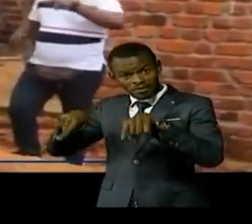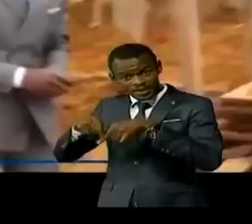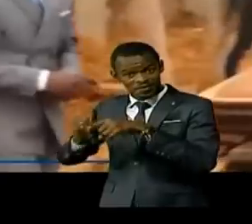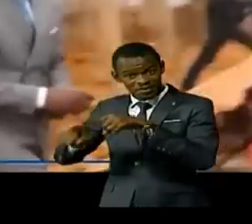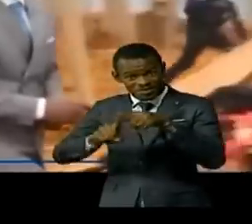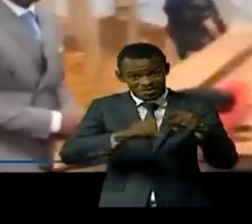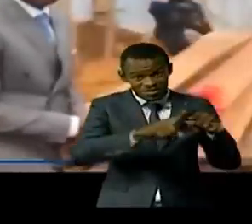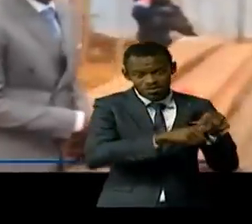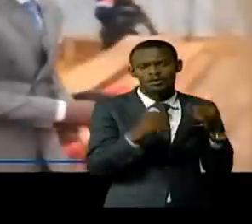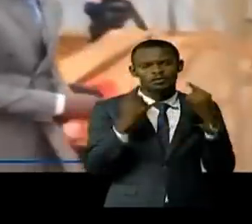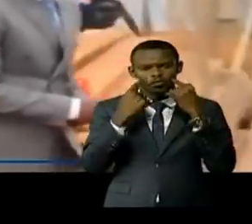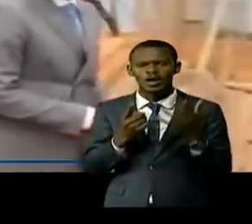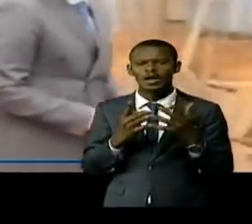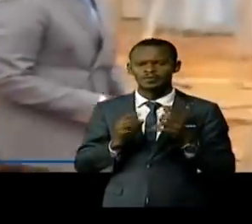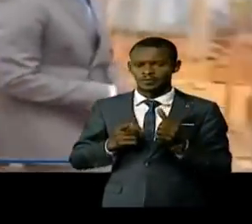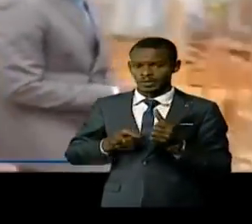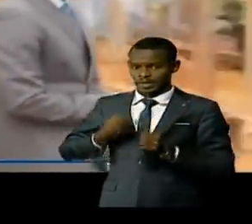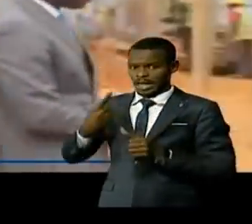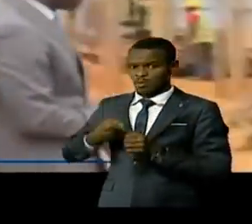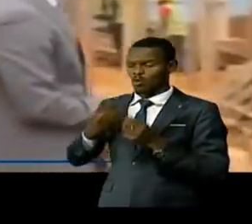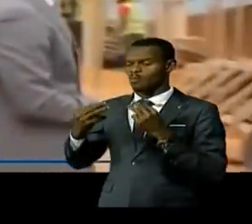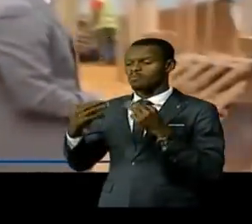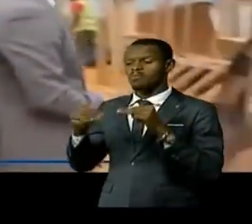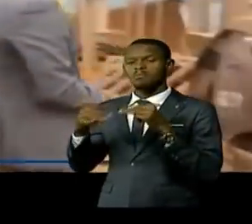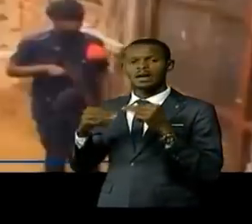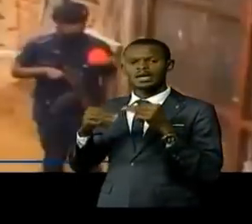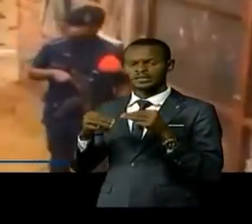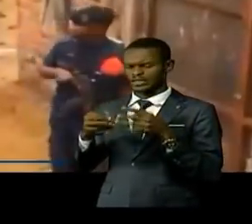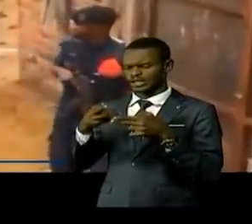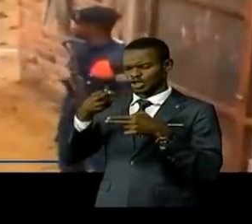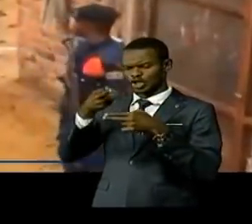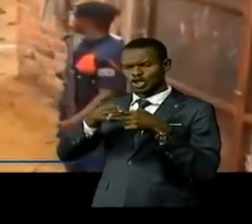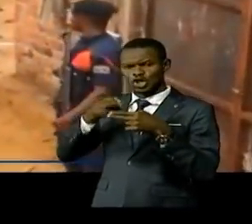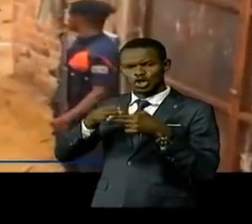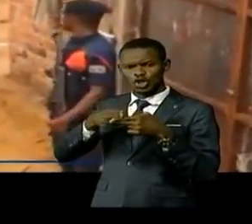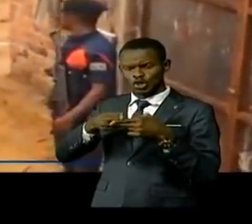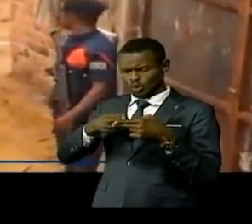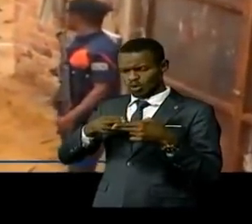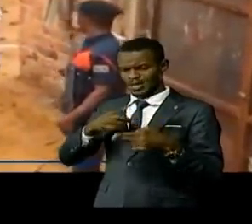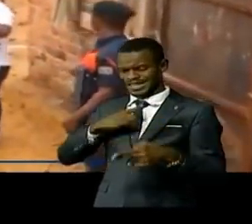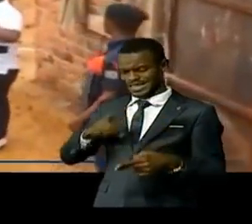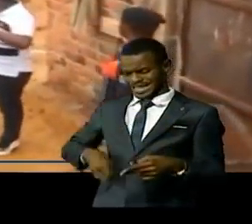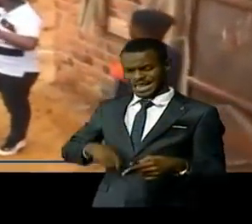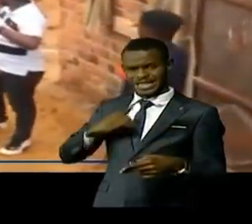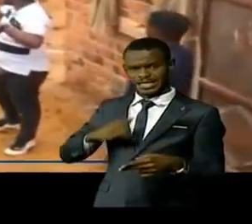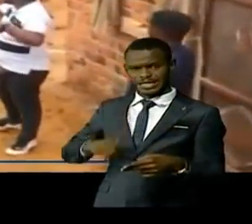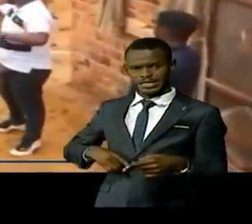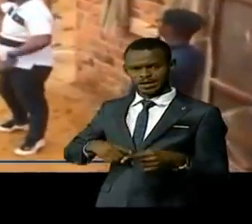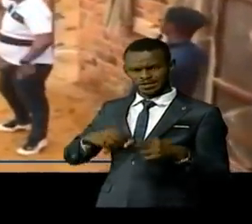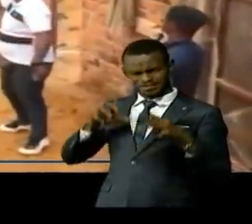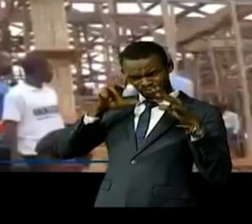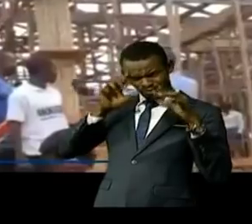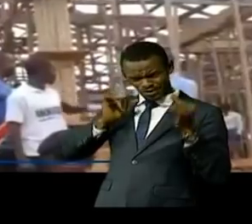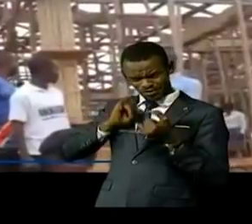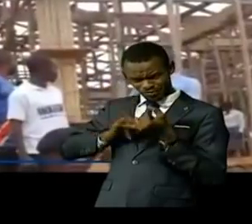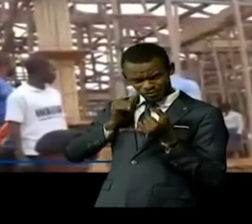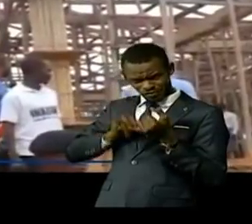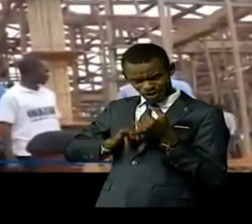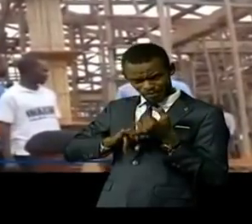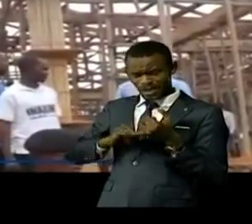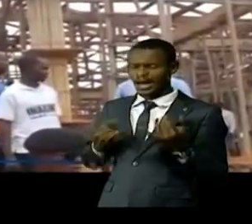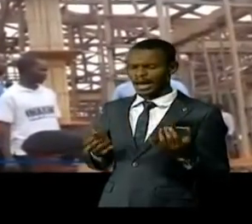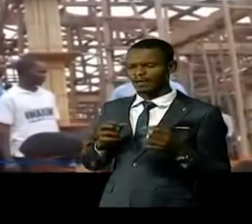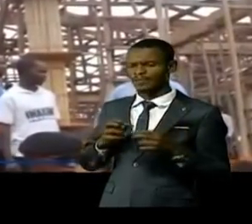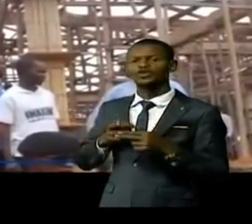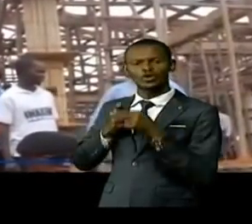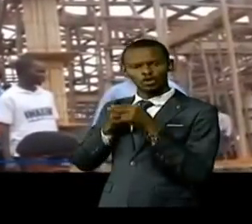Nyakiro Tshisekedi dans le bloc RVA Nord où il a été accueilli à son arrivée par l'ingénieur Alain Mayola,